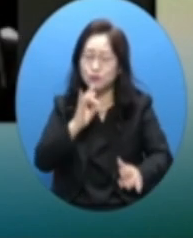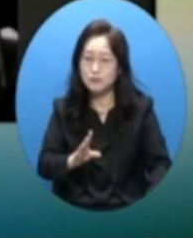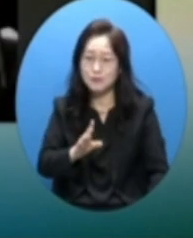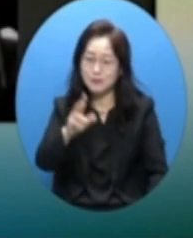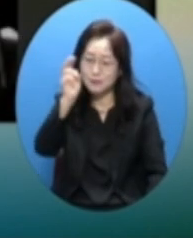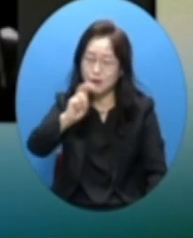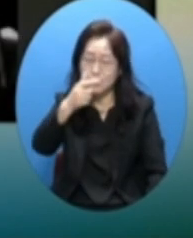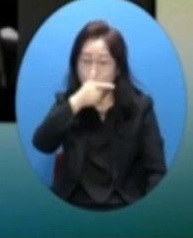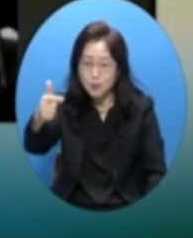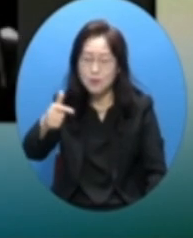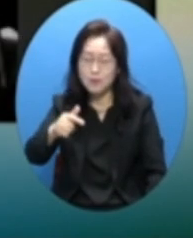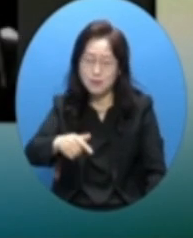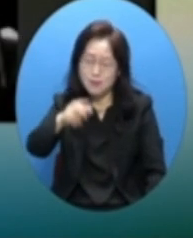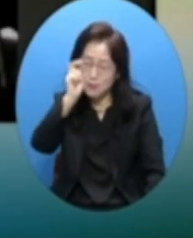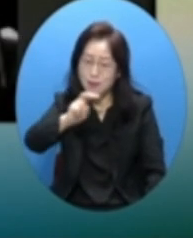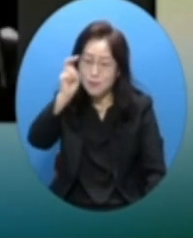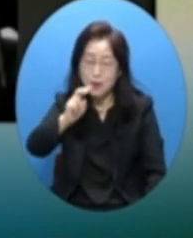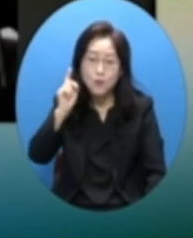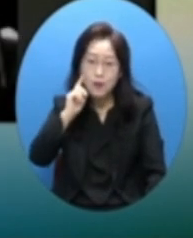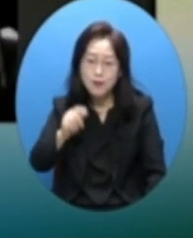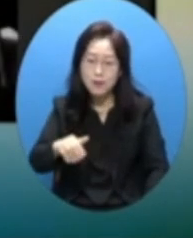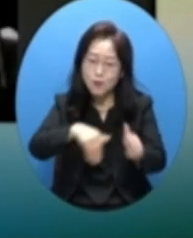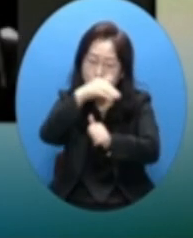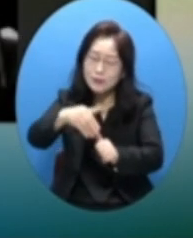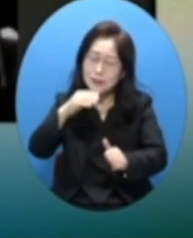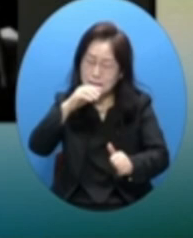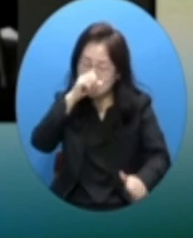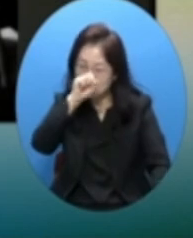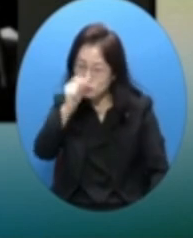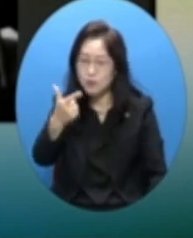힘들걸었으니까 주님 밖에 바라보 것이 없었어요 가난하고